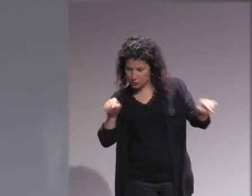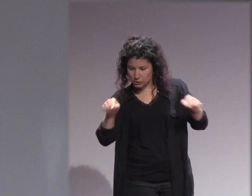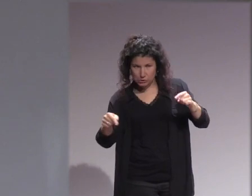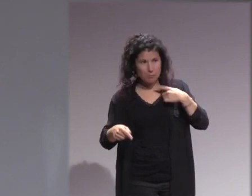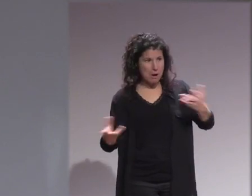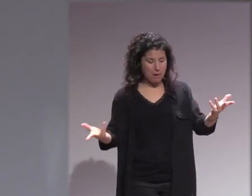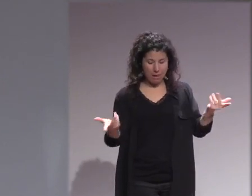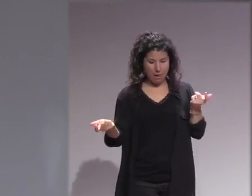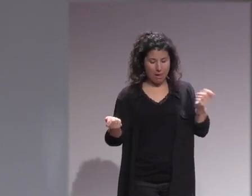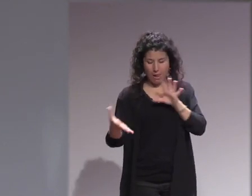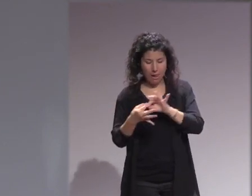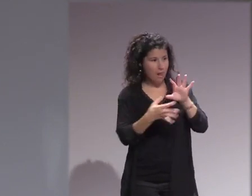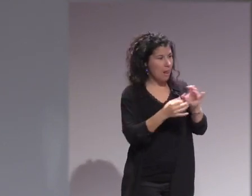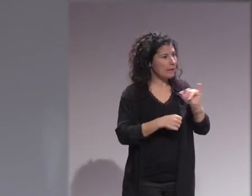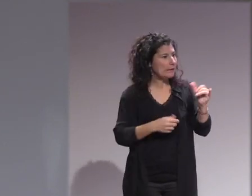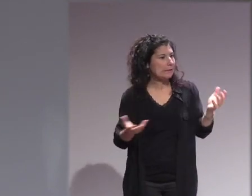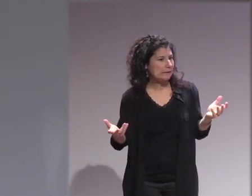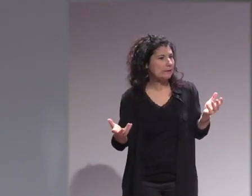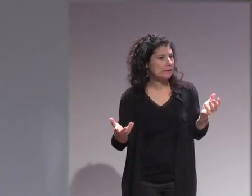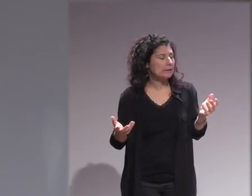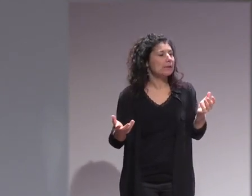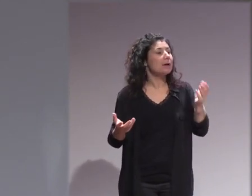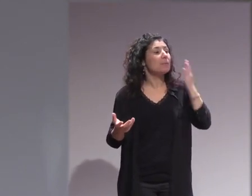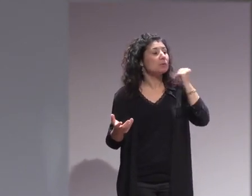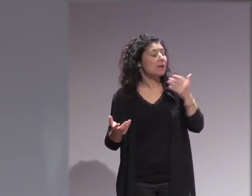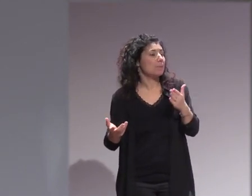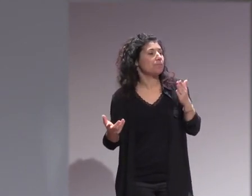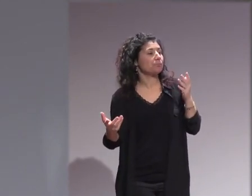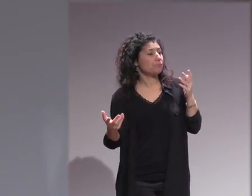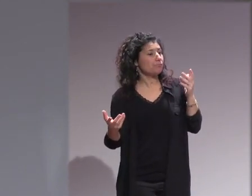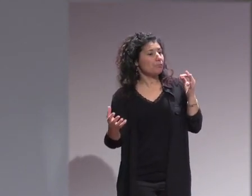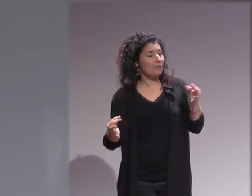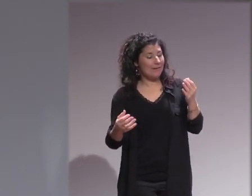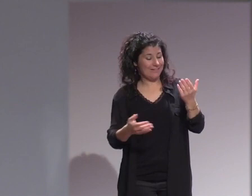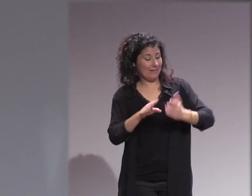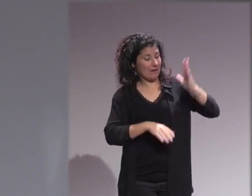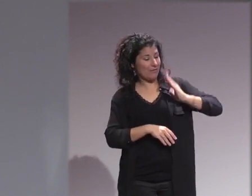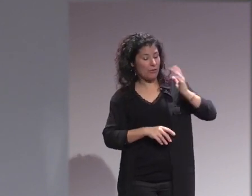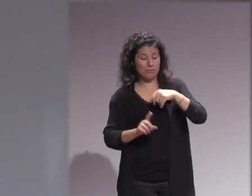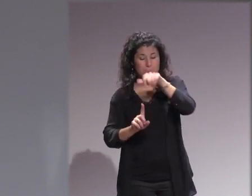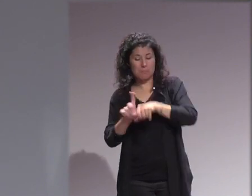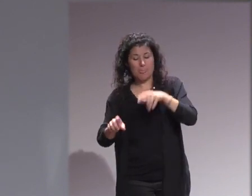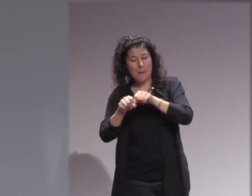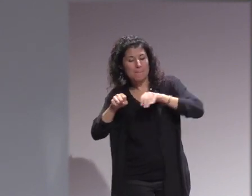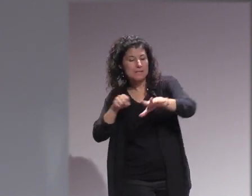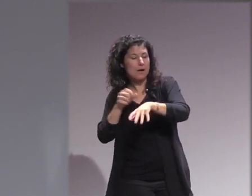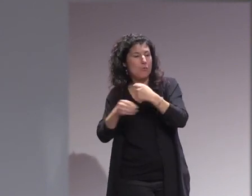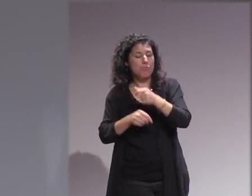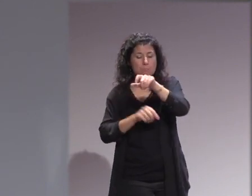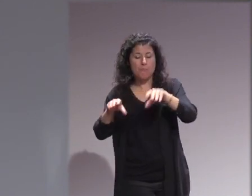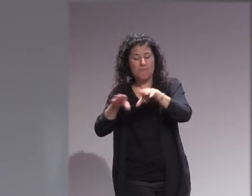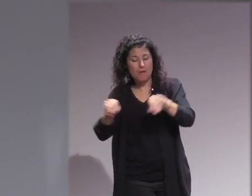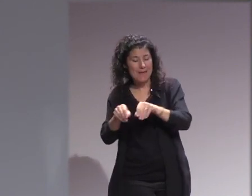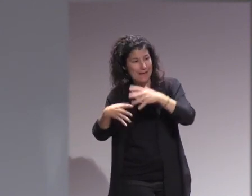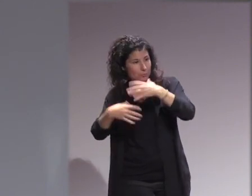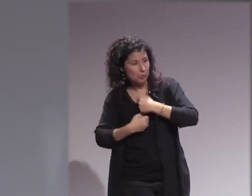les trouble, comme on peut le voir dans le passé, a été abordé du point de vue des parents adoptants ou du point de vue médiatique général, avec